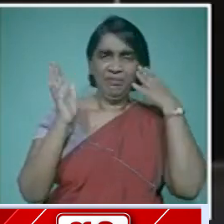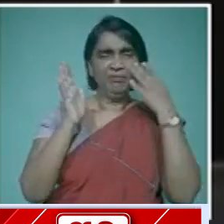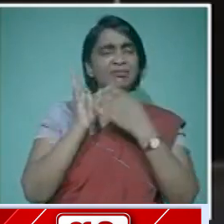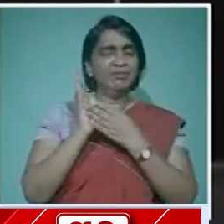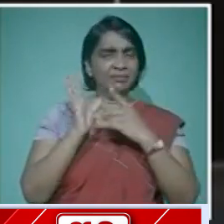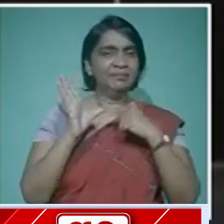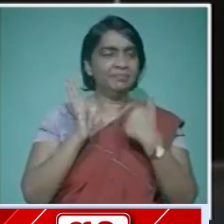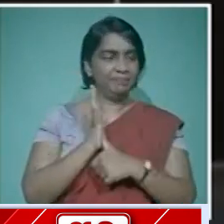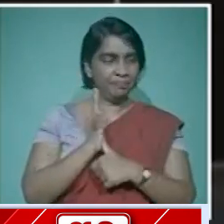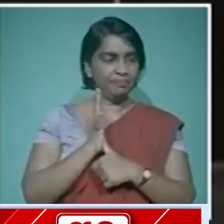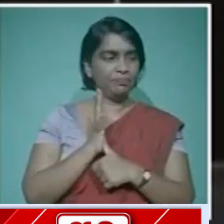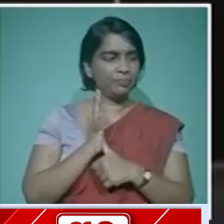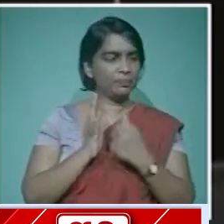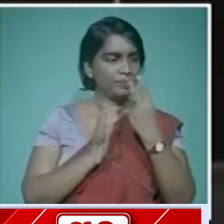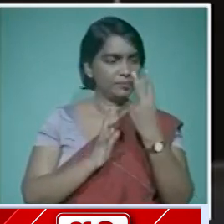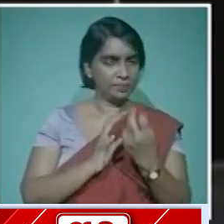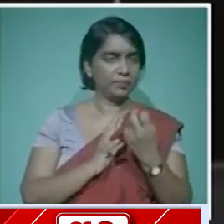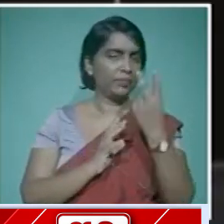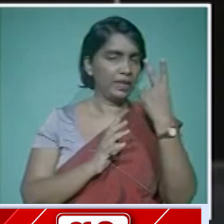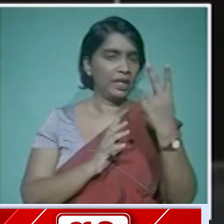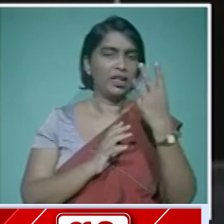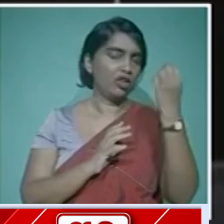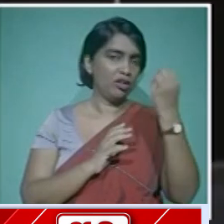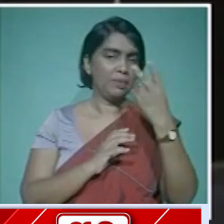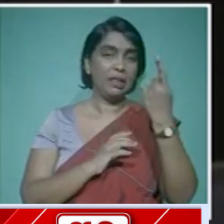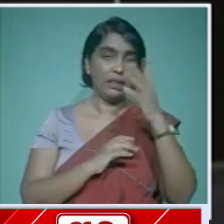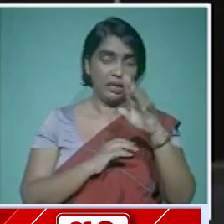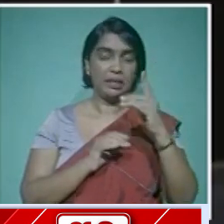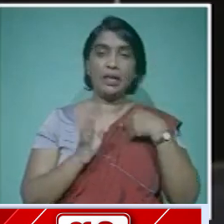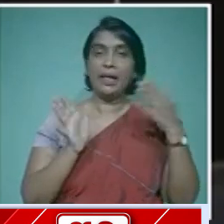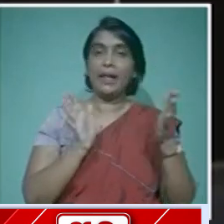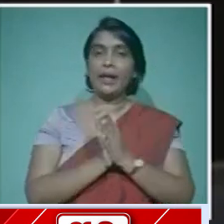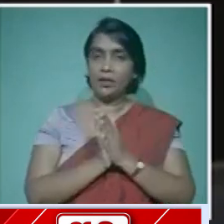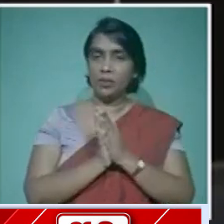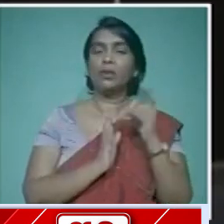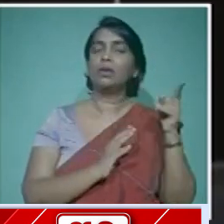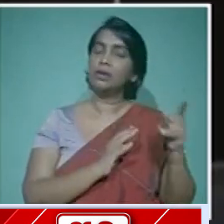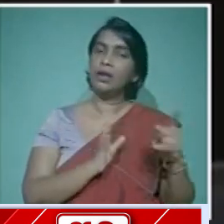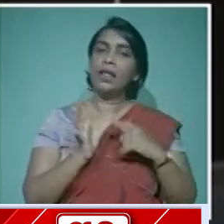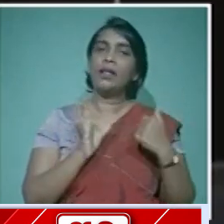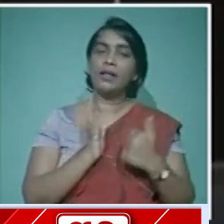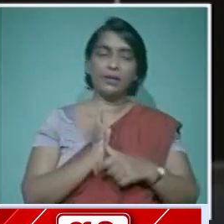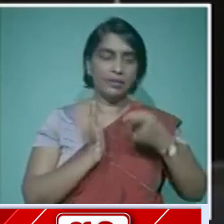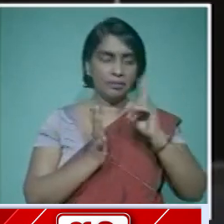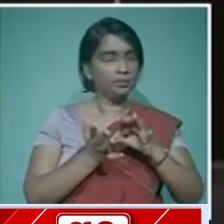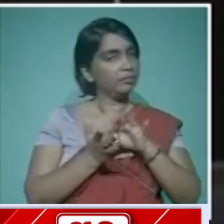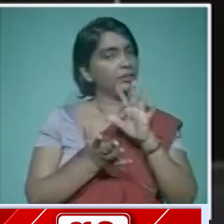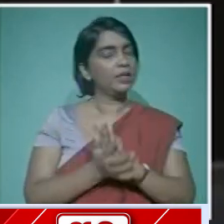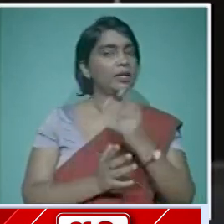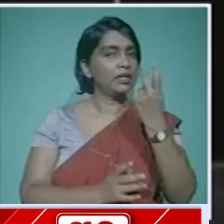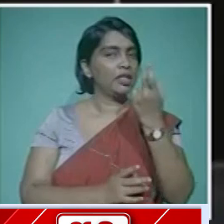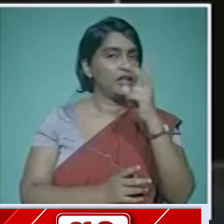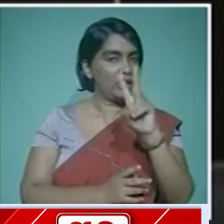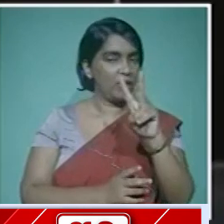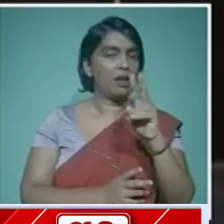50 කැටුම්පත 2002 අංක 14 දරන එකතු කළ අගය මත බදු පනත යටතේ නියමයන් 2012